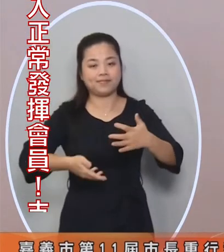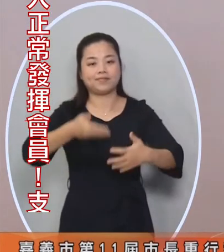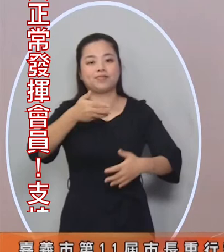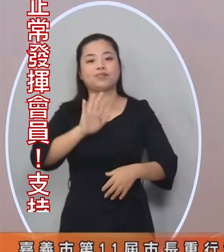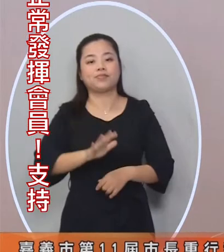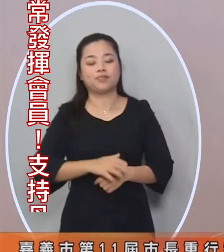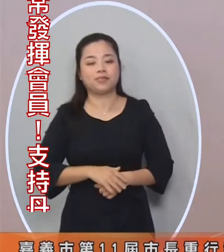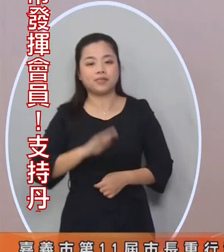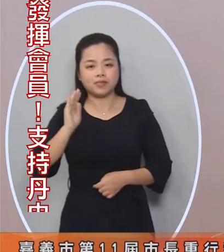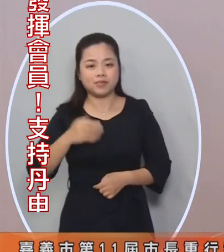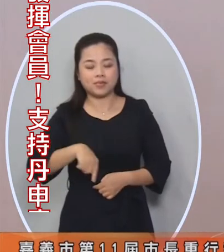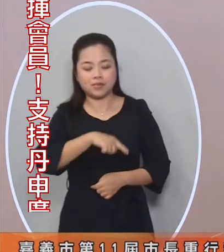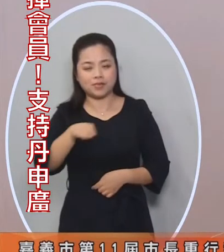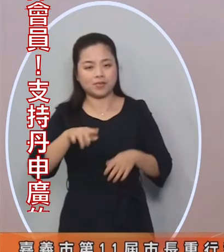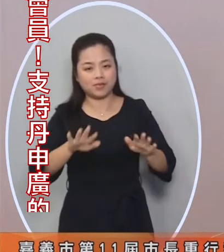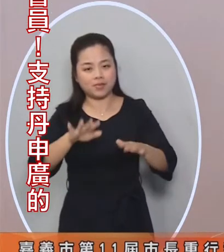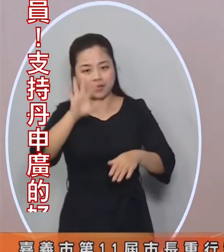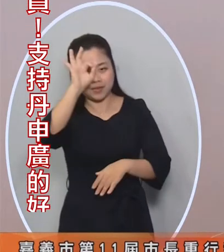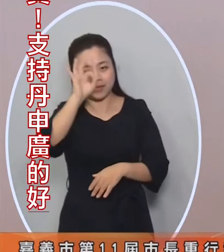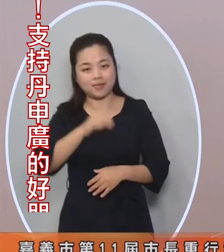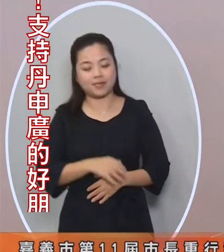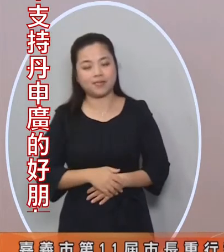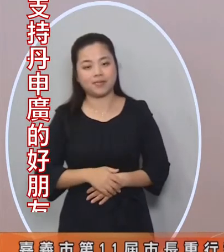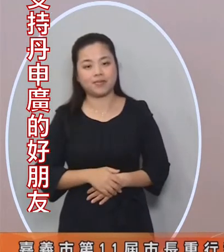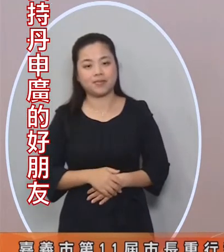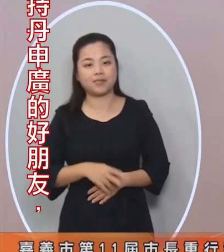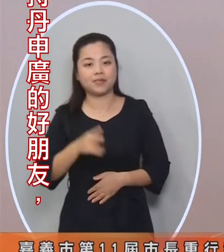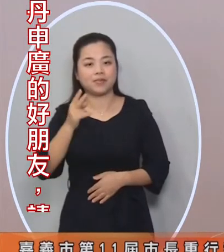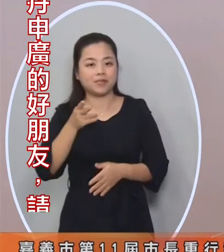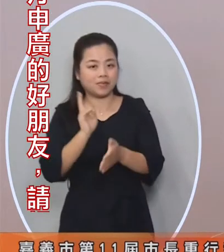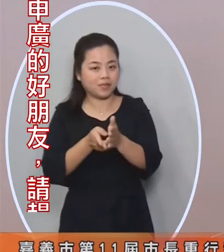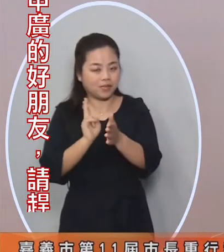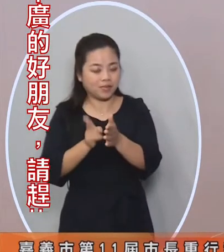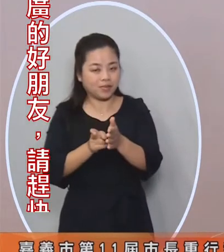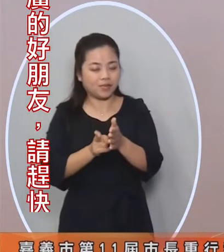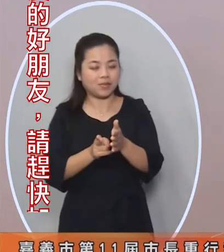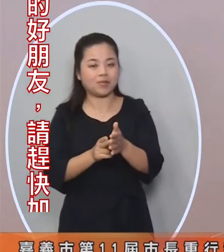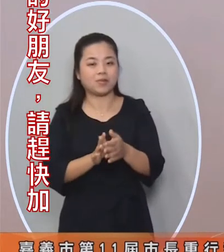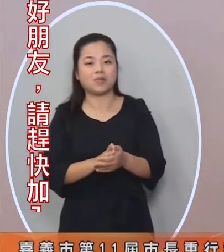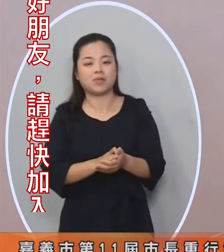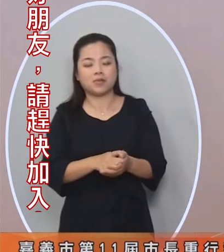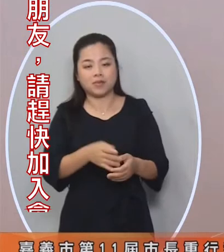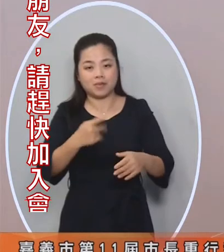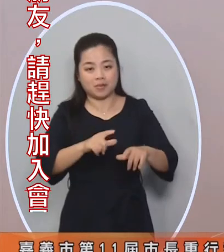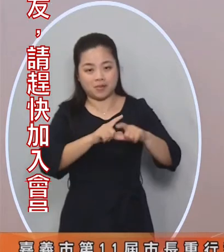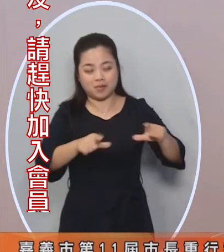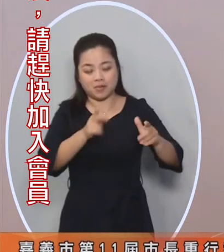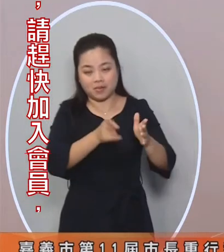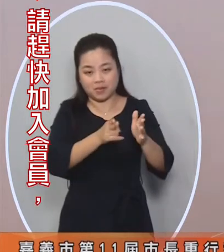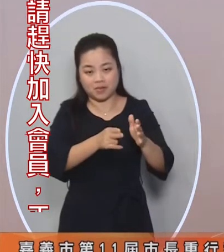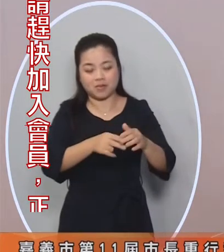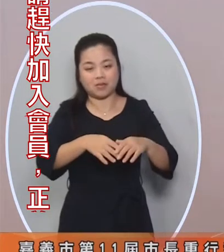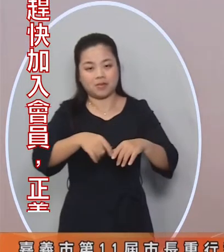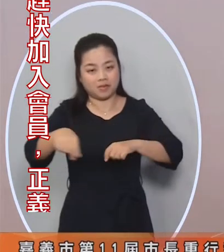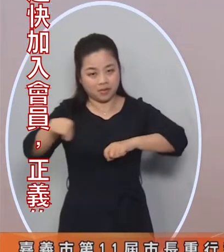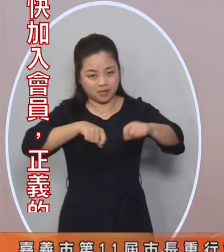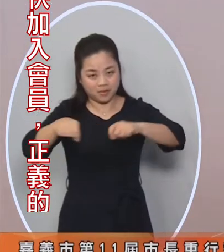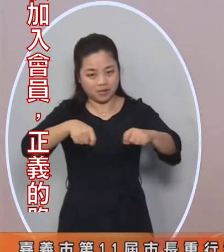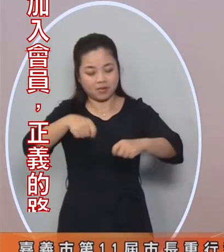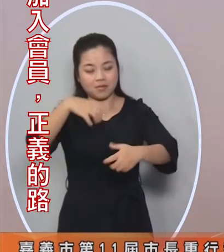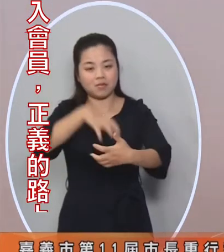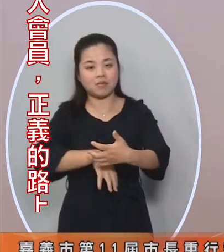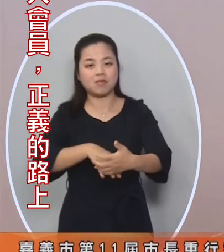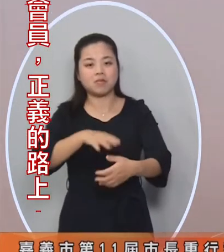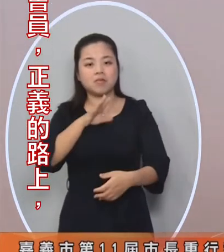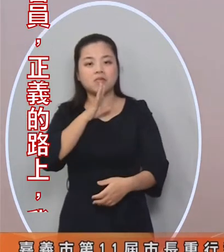升起来。但是咱个看麦，咱的铁路搁给了后，咱的大车站计划，大车站计划里